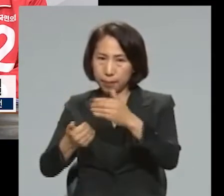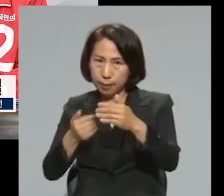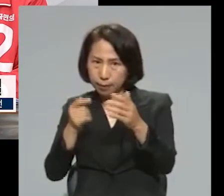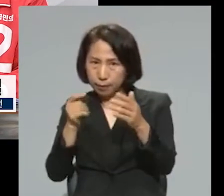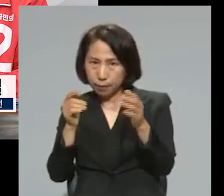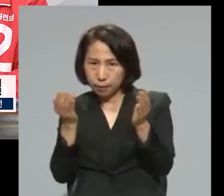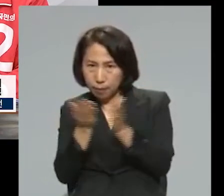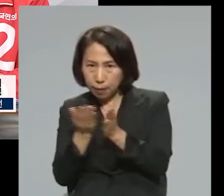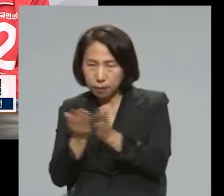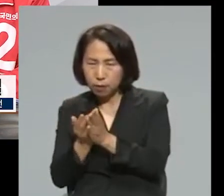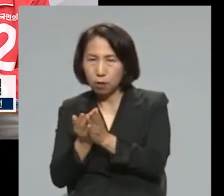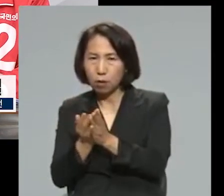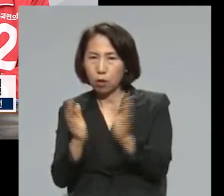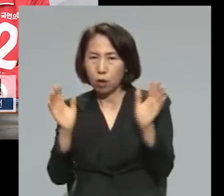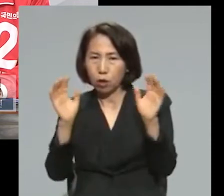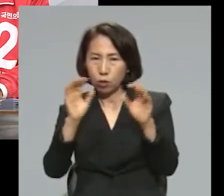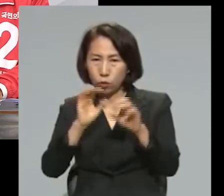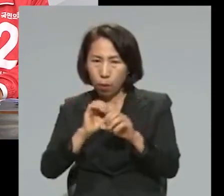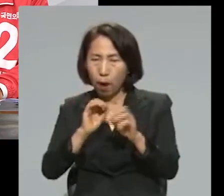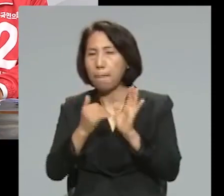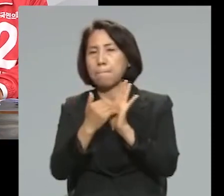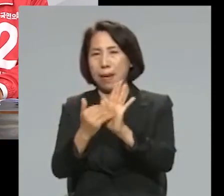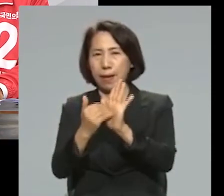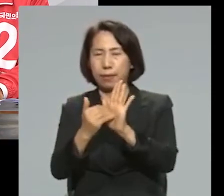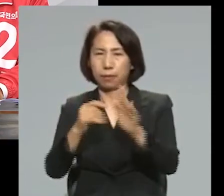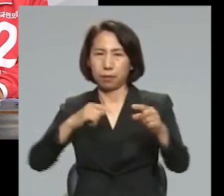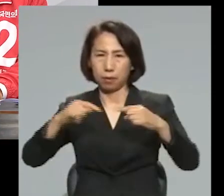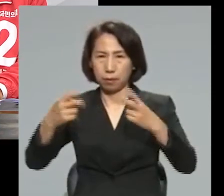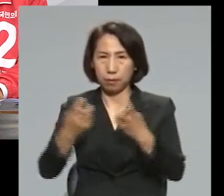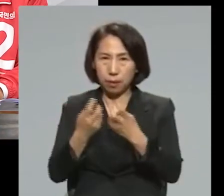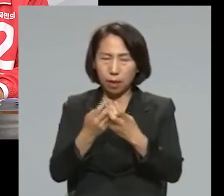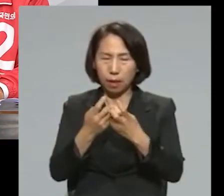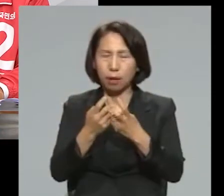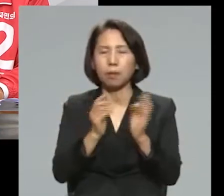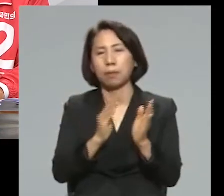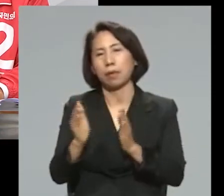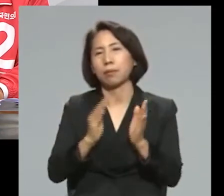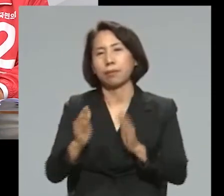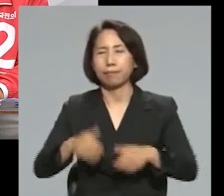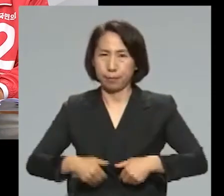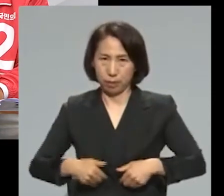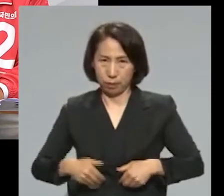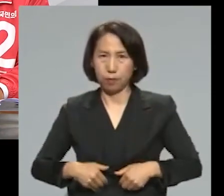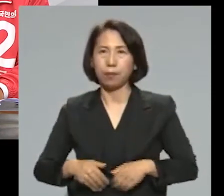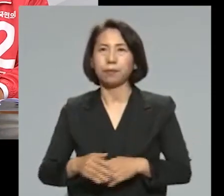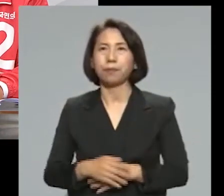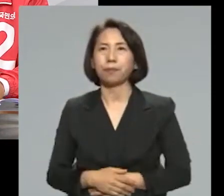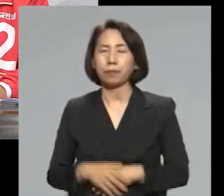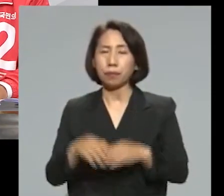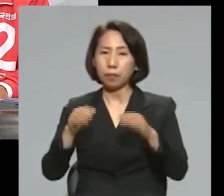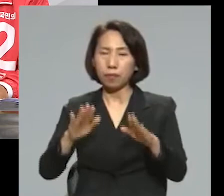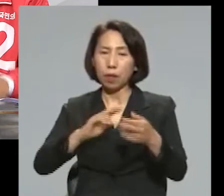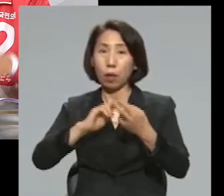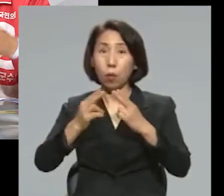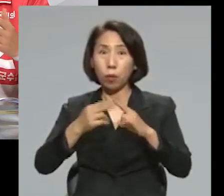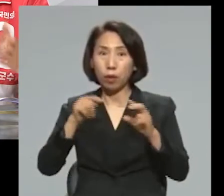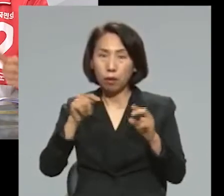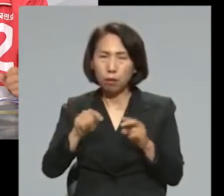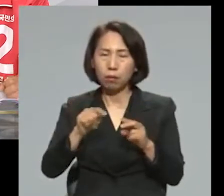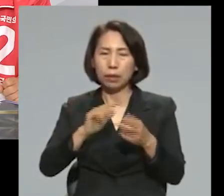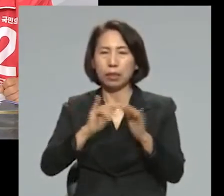해서 소멸이 되지 않도록 정책적 방안을 강구해야 될 것으로 생각을 합니다. 현재 고령이